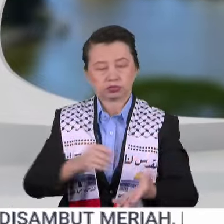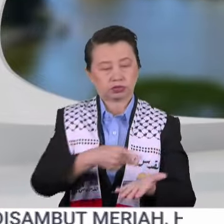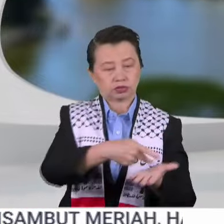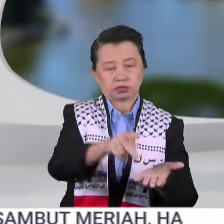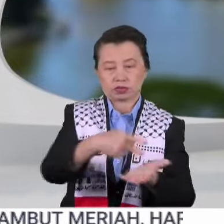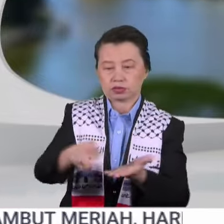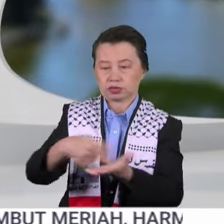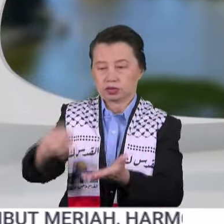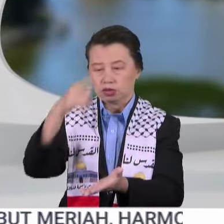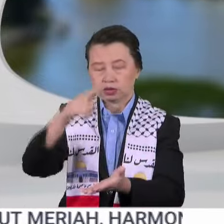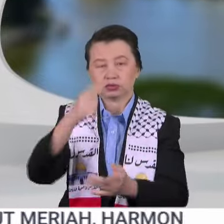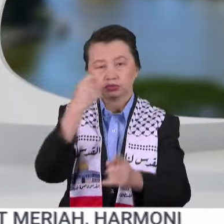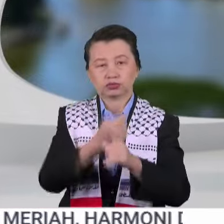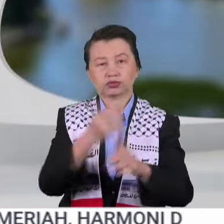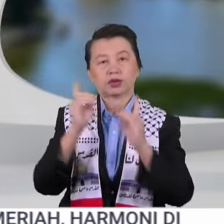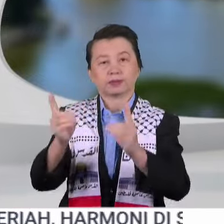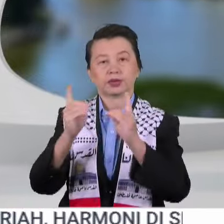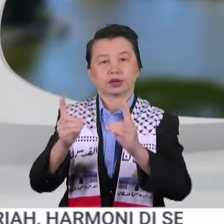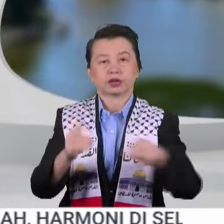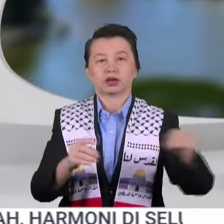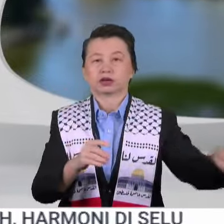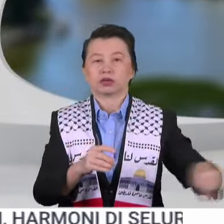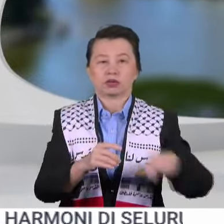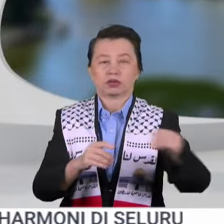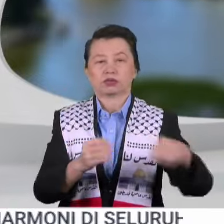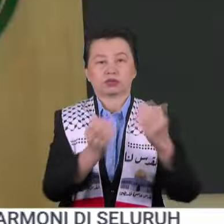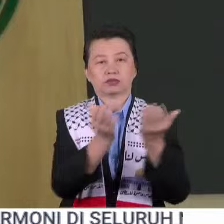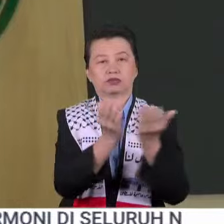dibelanjakan bagi tujuan pendidikan pelajar.